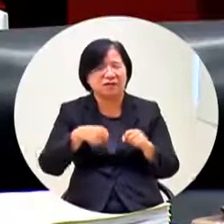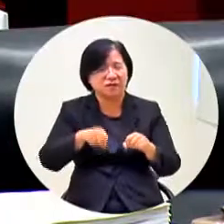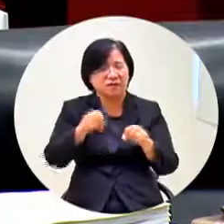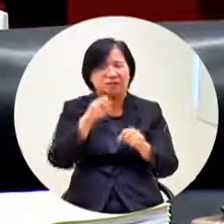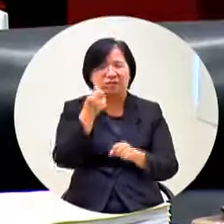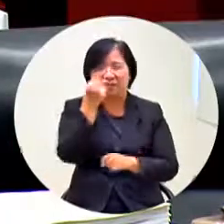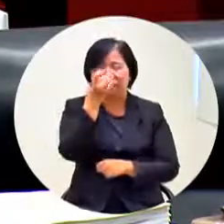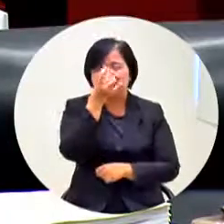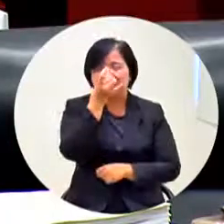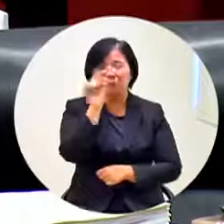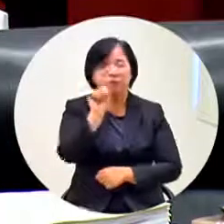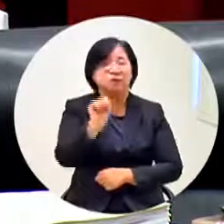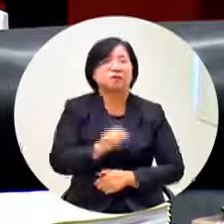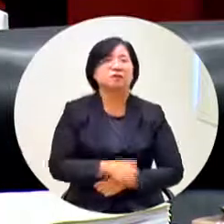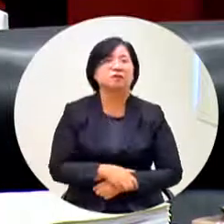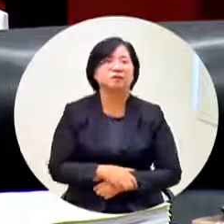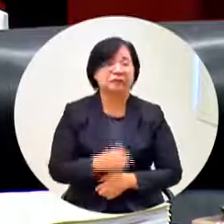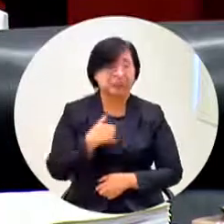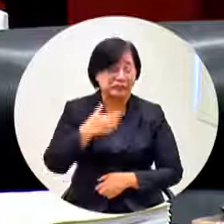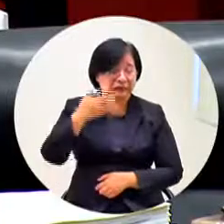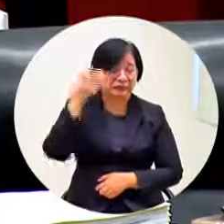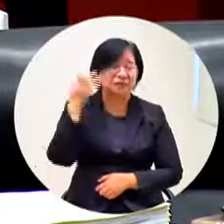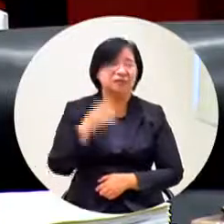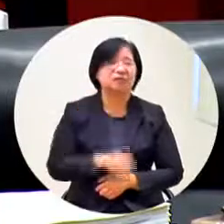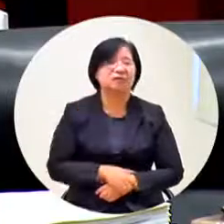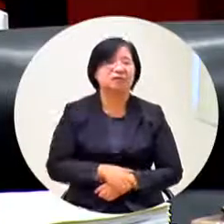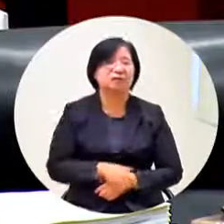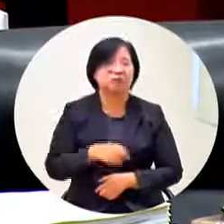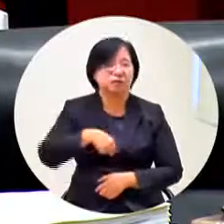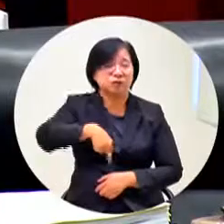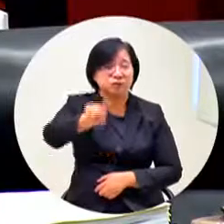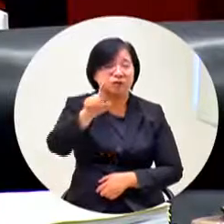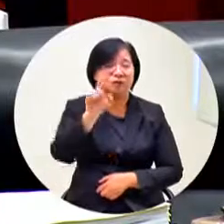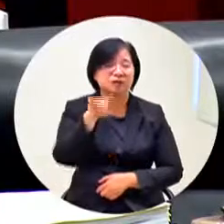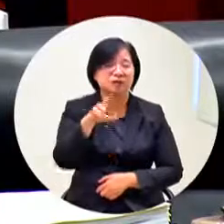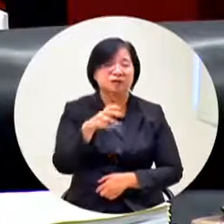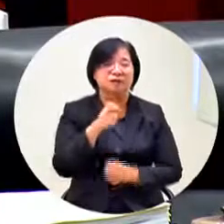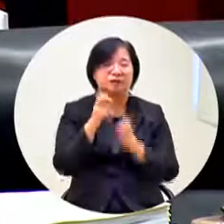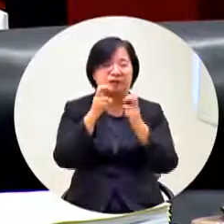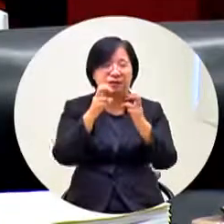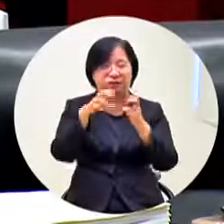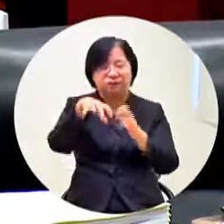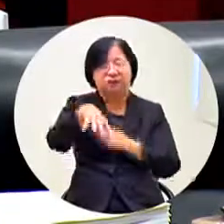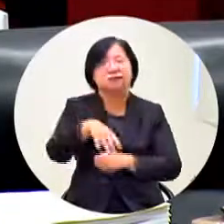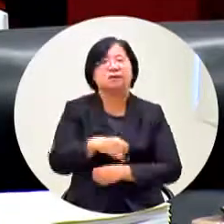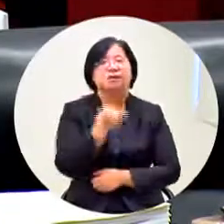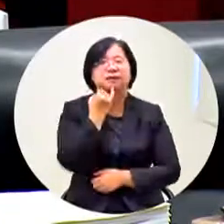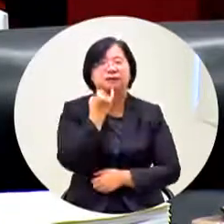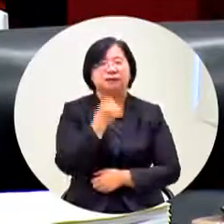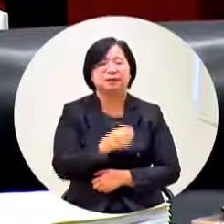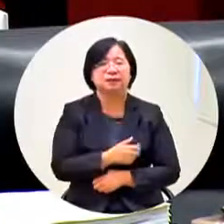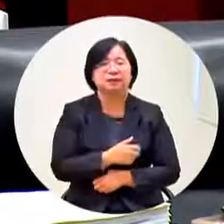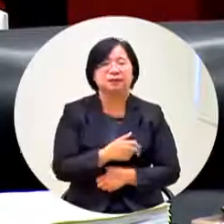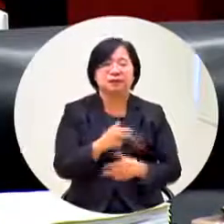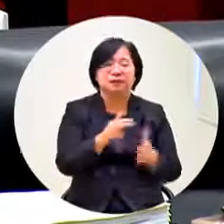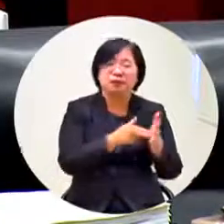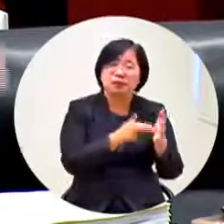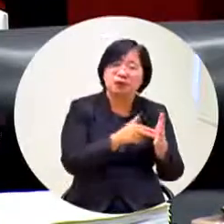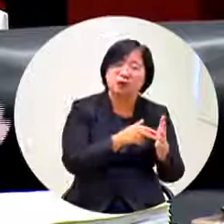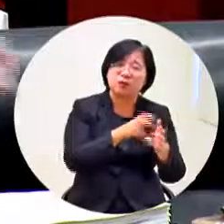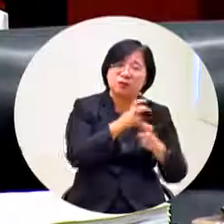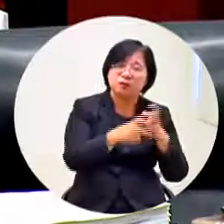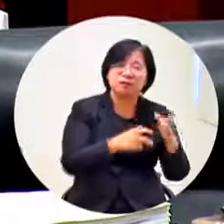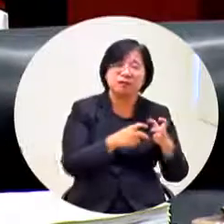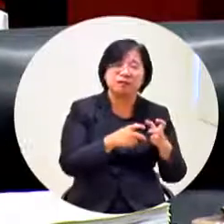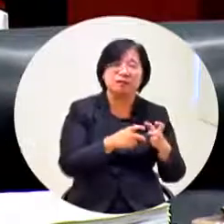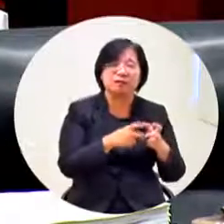是，因为他那边过去就是能够通往到我们的捷运站。然后从油厂国小，那个家长要回到我们的